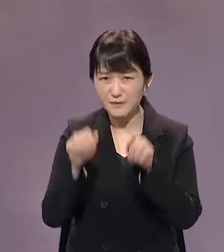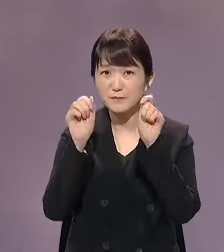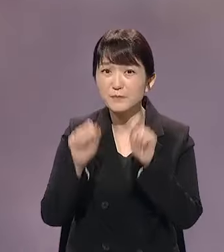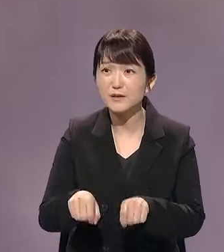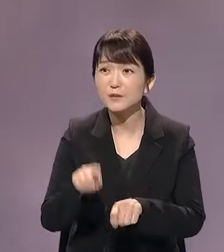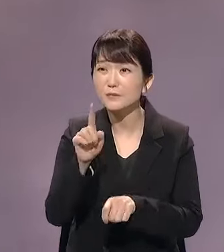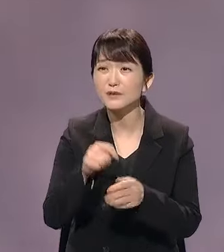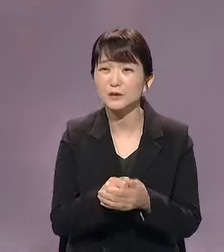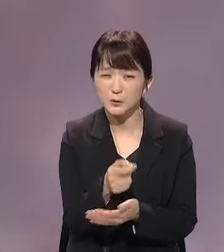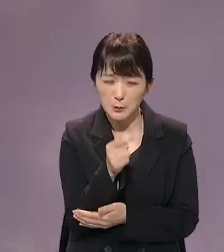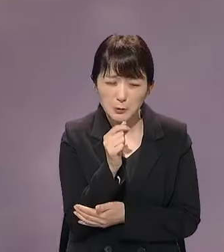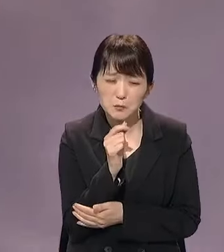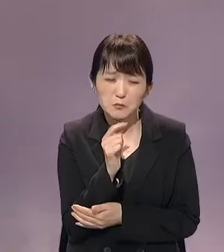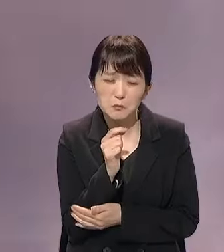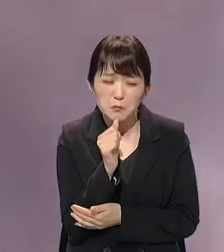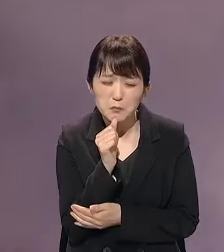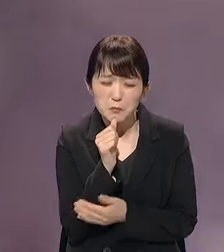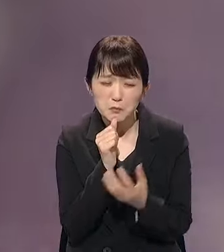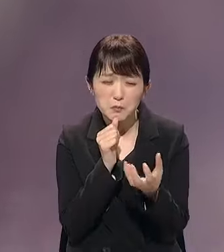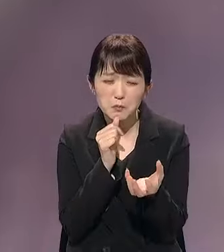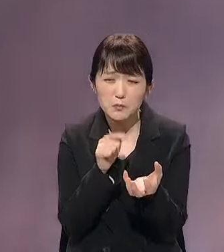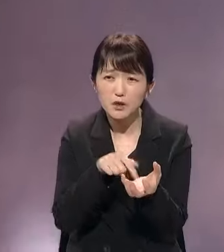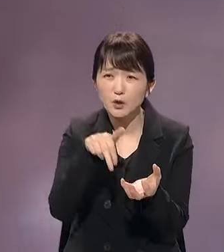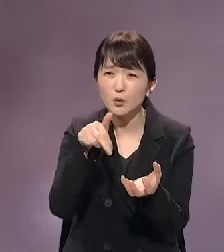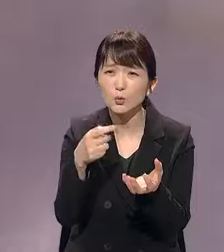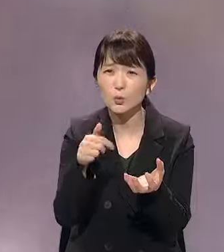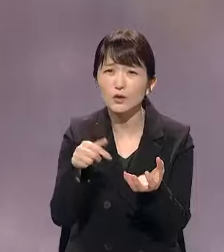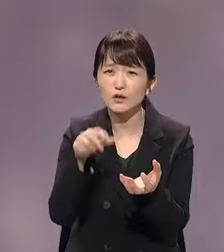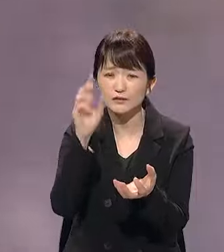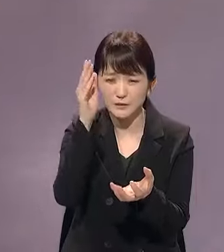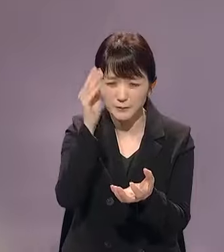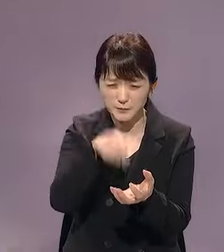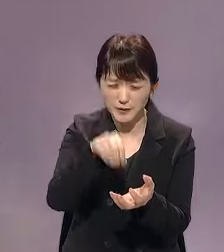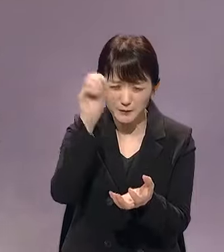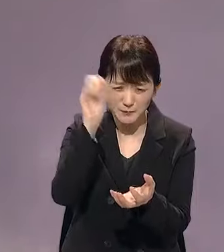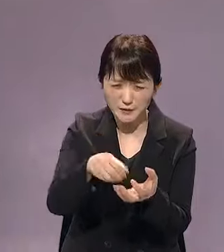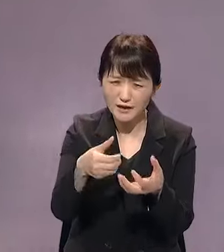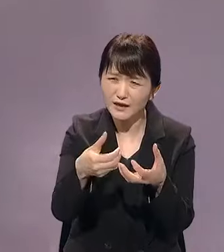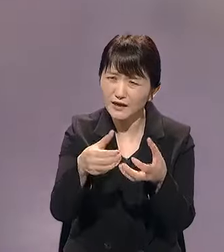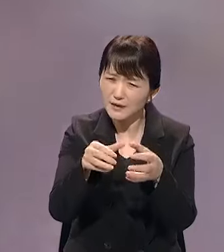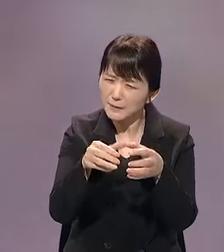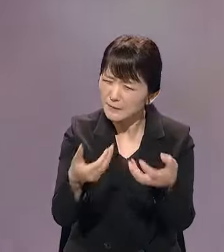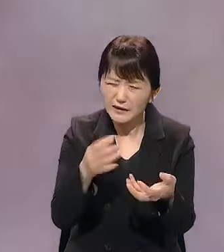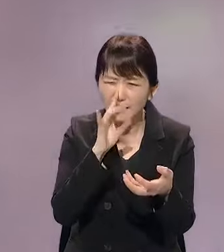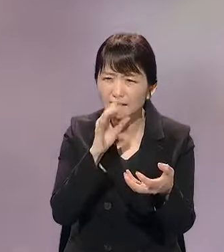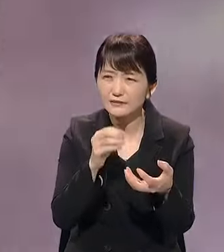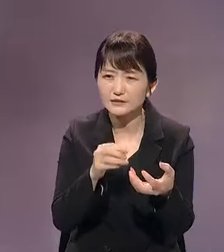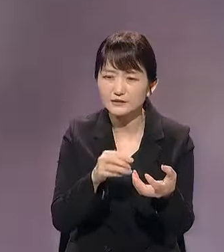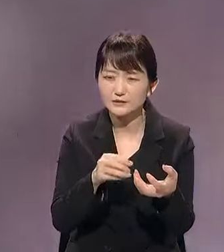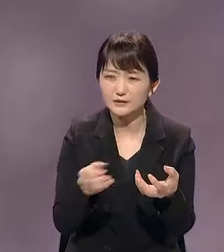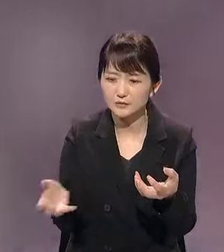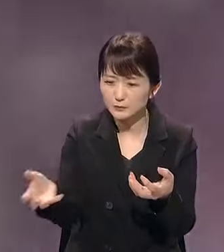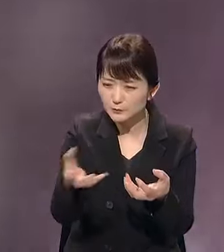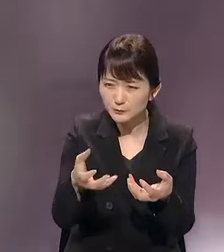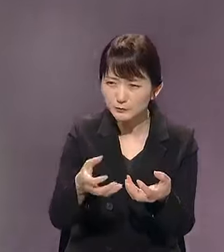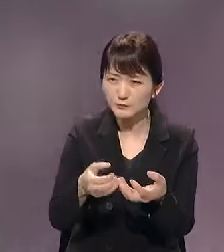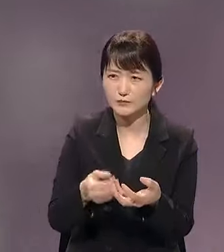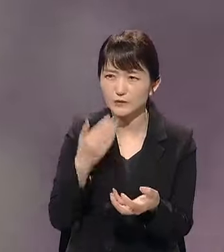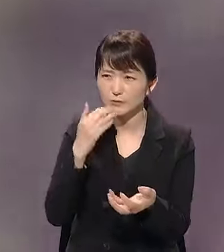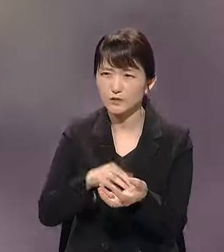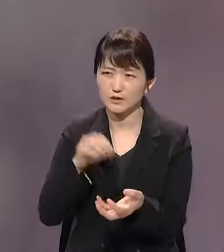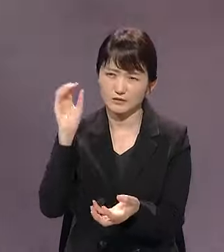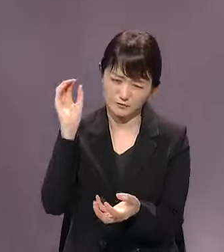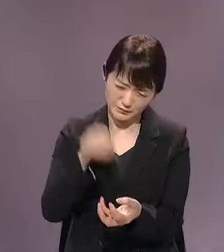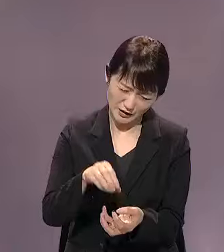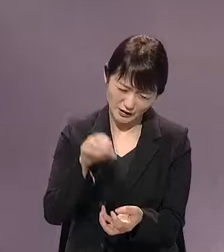바로 작디작은 코코넛을 깨기 위해서였는데 뭔가 마음대로 안 되는지 자리도 옮겨보고 있는 힘껏